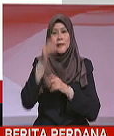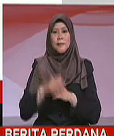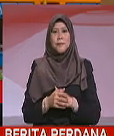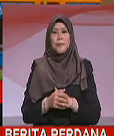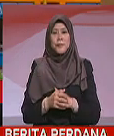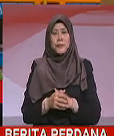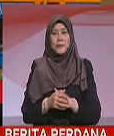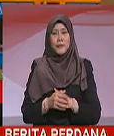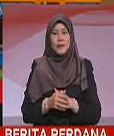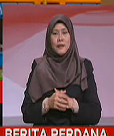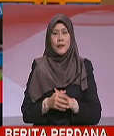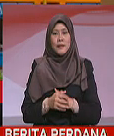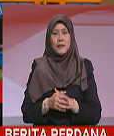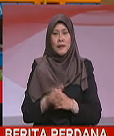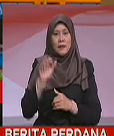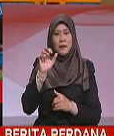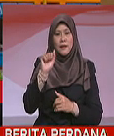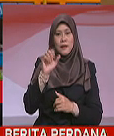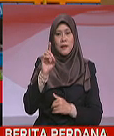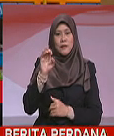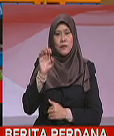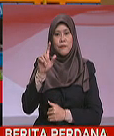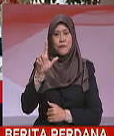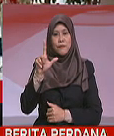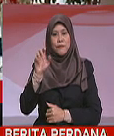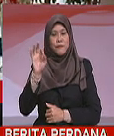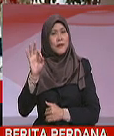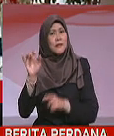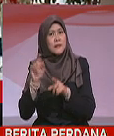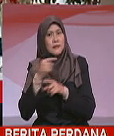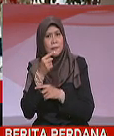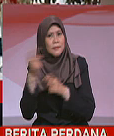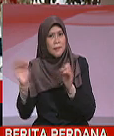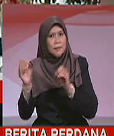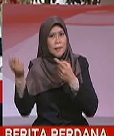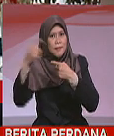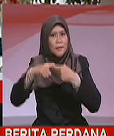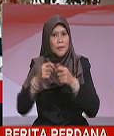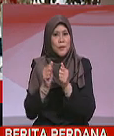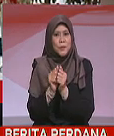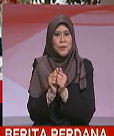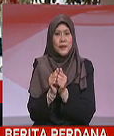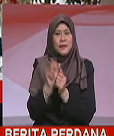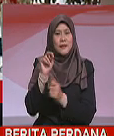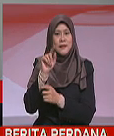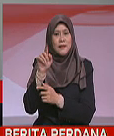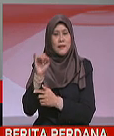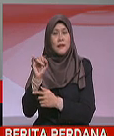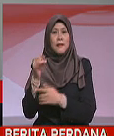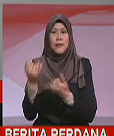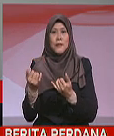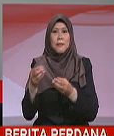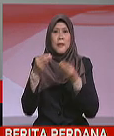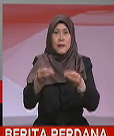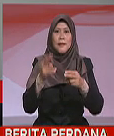Hitler. Adolf Unona memberitahu bahawa dia tidak ada kaitan dengan ideologi Nazi dan namanya itu diberi